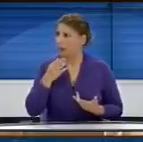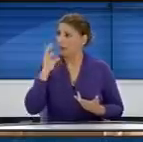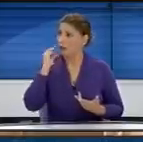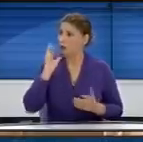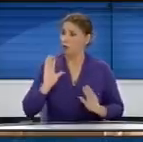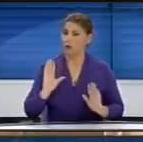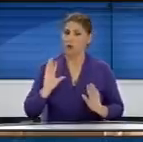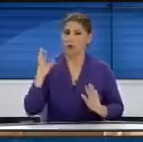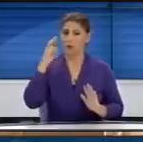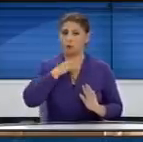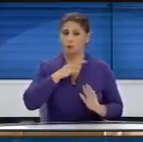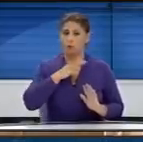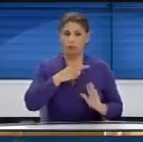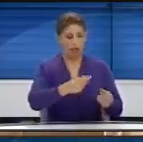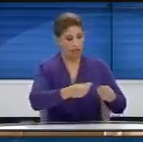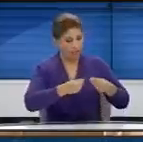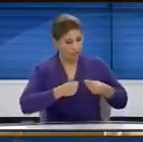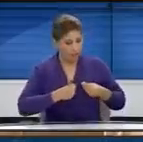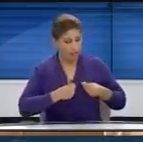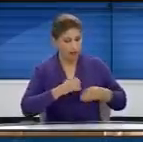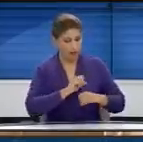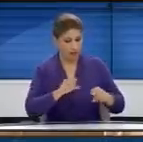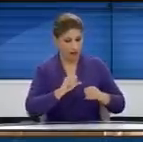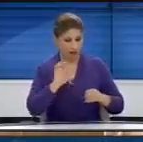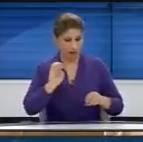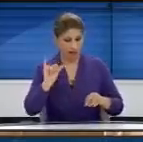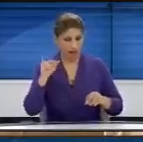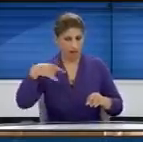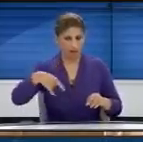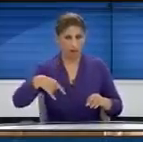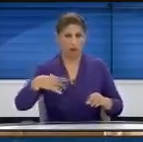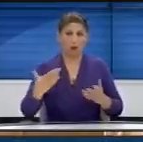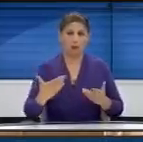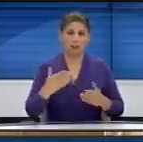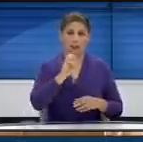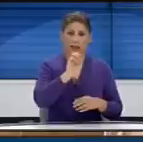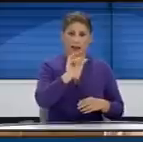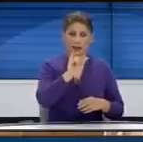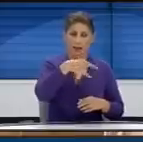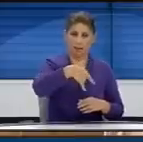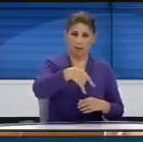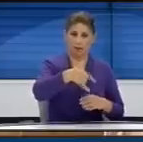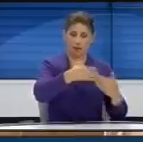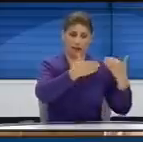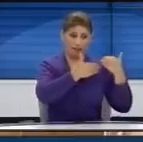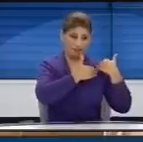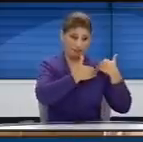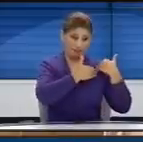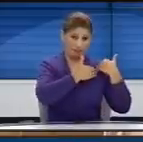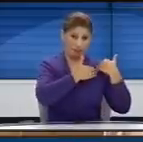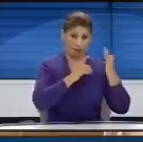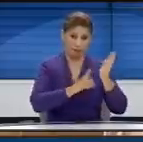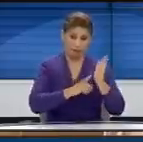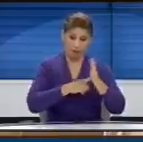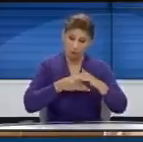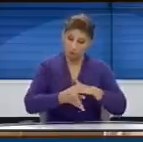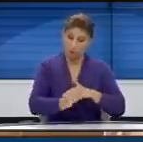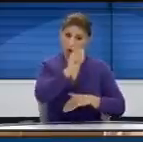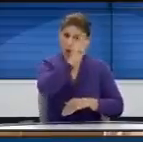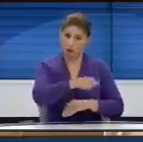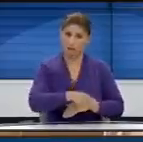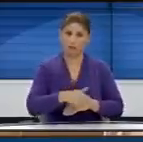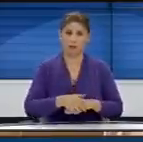ο Πρωθυπουργός λέει είναι αποδέκτης των πληροφοριών της ΕΥΠ και παρά το γεγονός ότι η ΕΥΠ είναι ευθύνης του πλέον με νόμο που πέρασε ο